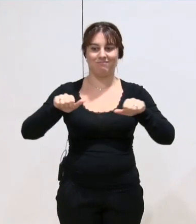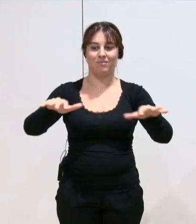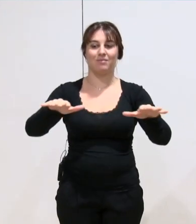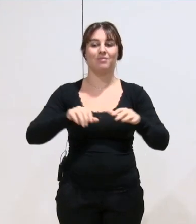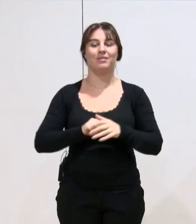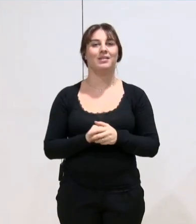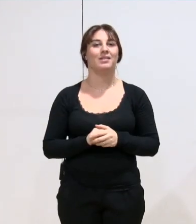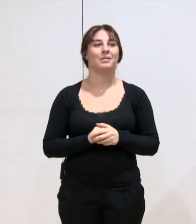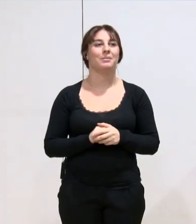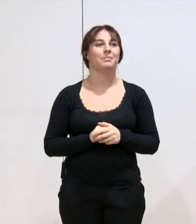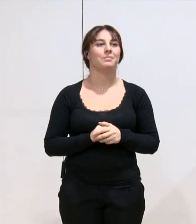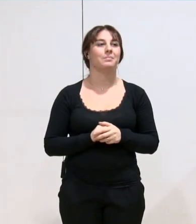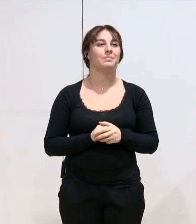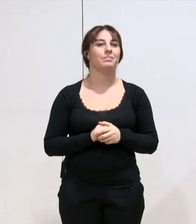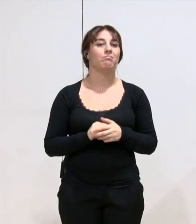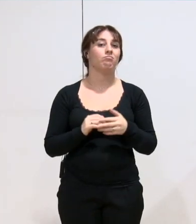est